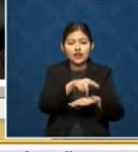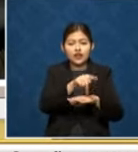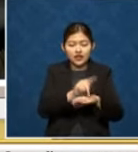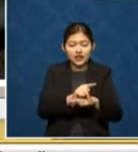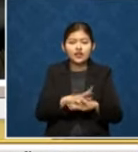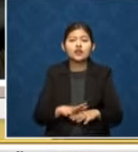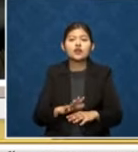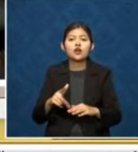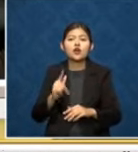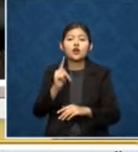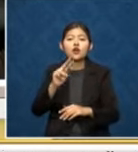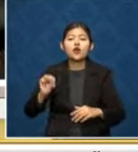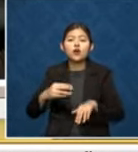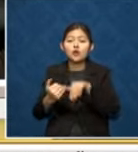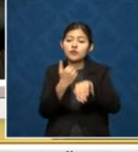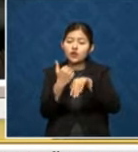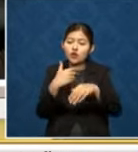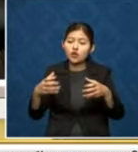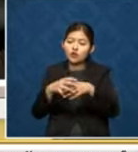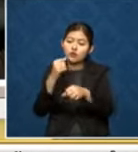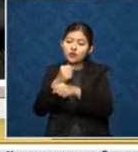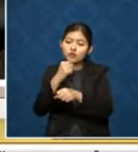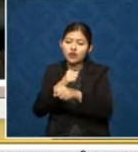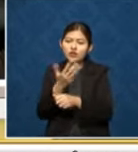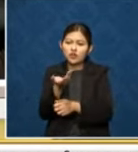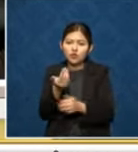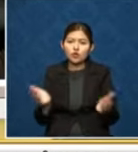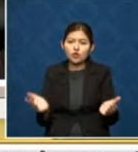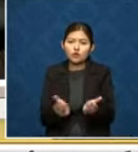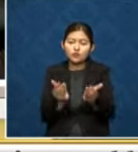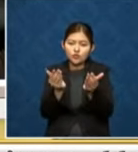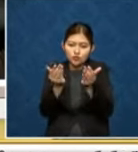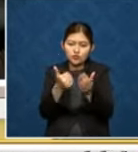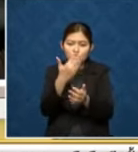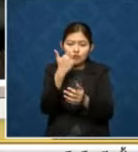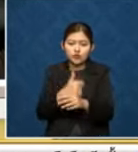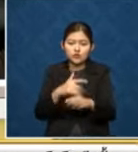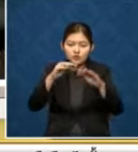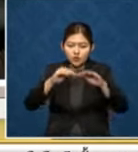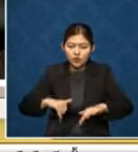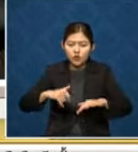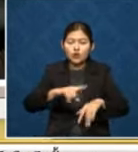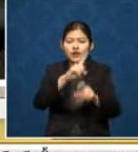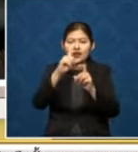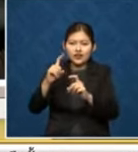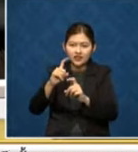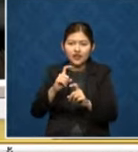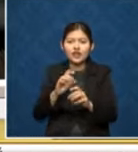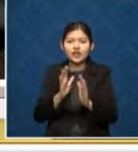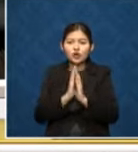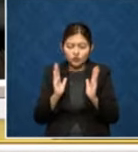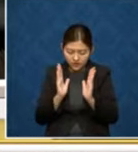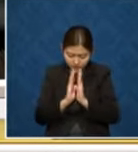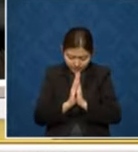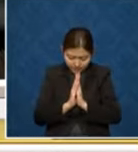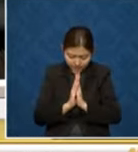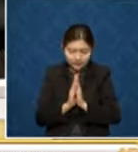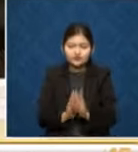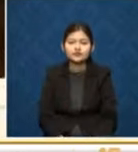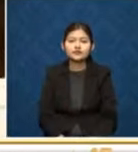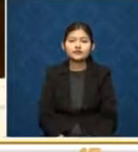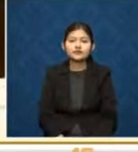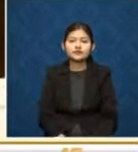วงและหน่วยงานที่เกี่ยวข้องเดินหน้าผลักดันดังกล่าวเพื่อลดการสูญเสียของพี่น้องประชาชนด้วยค่ะขอบคุณค่ะ